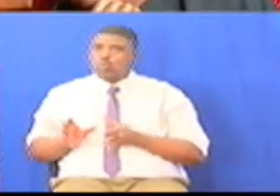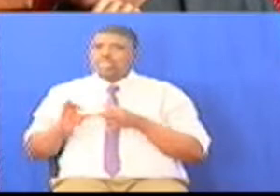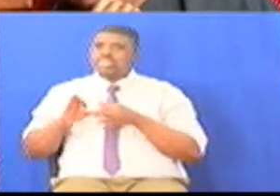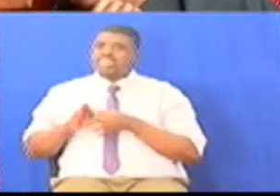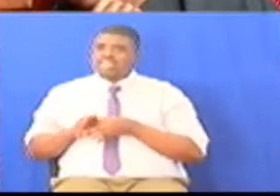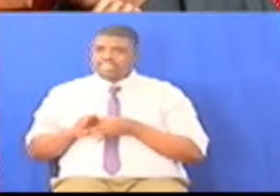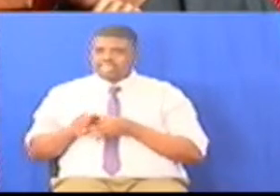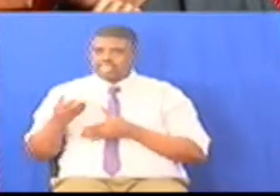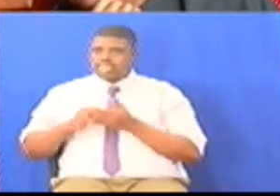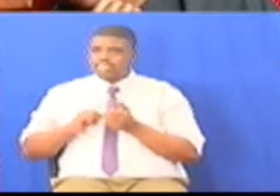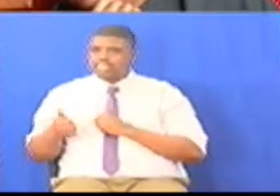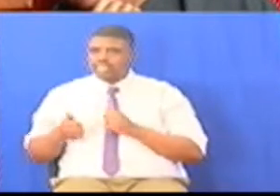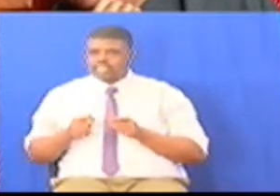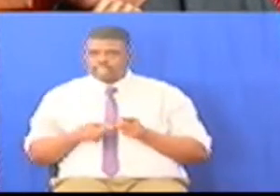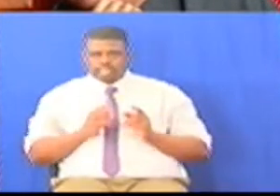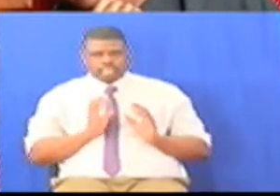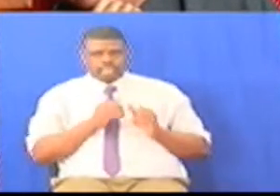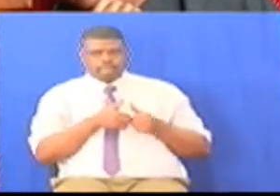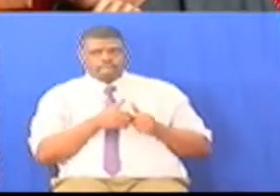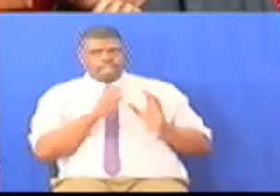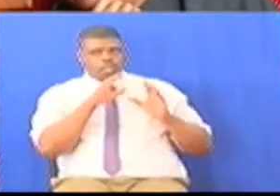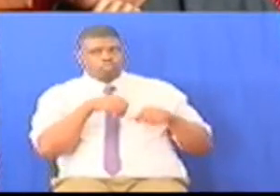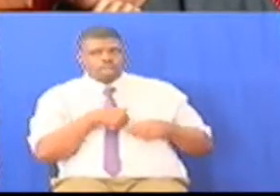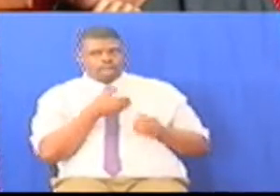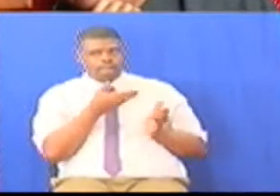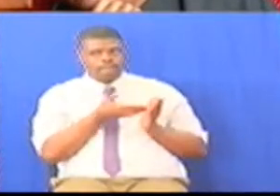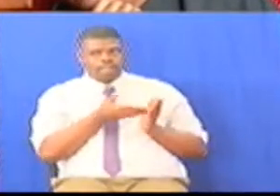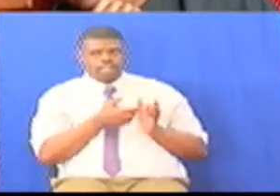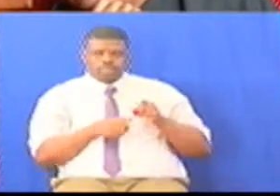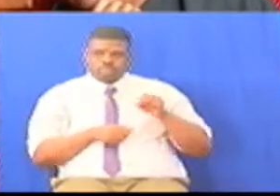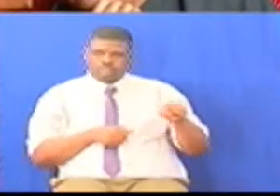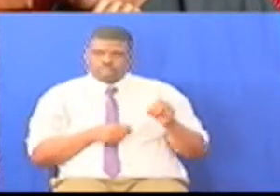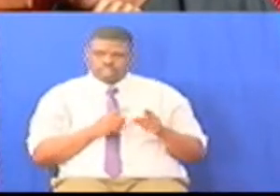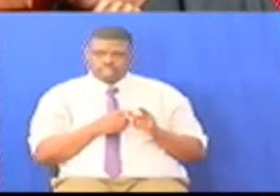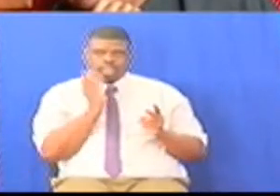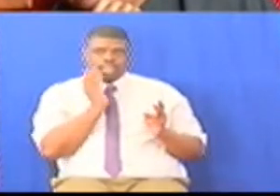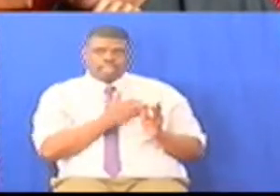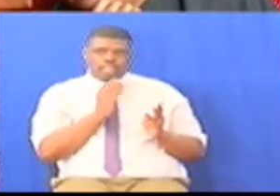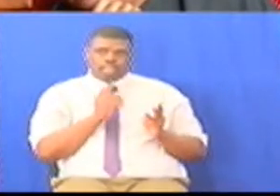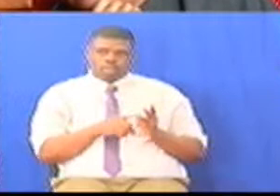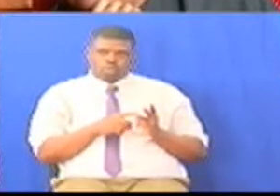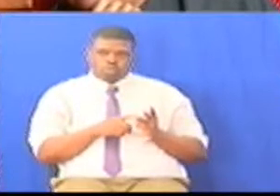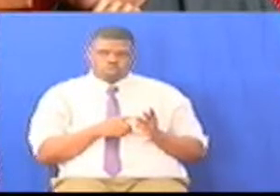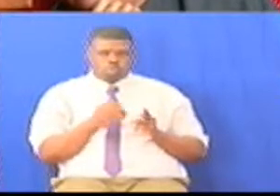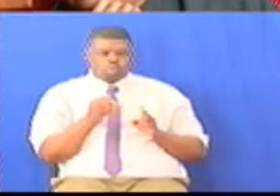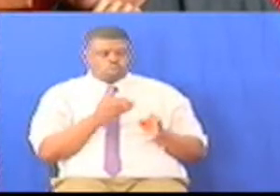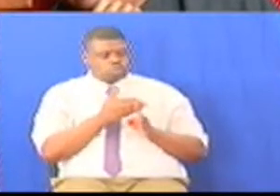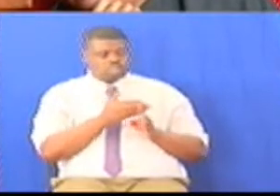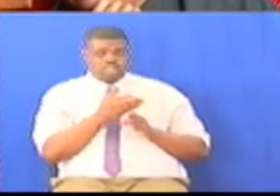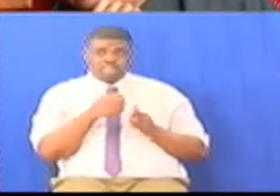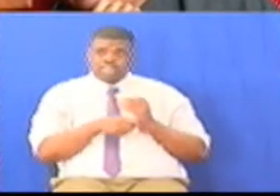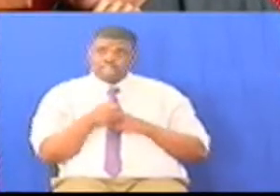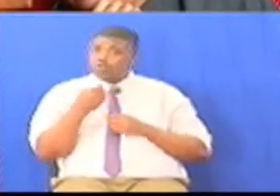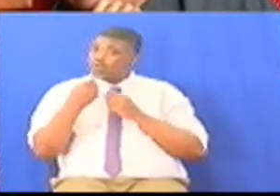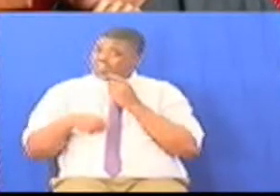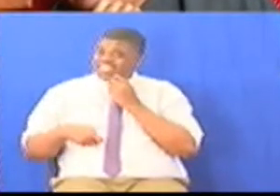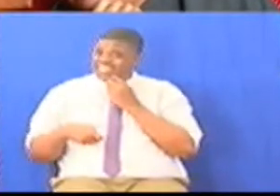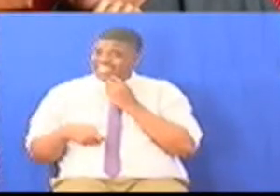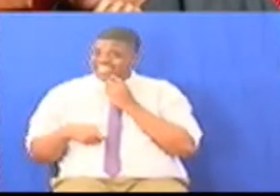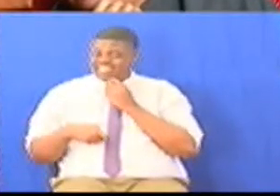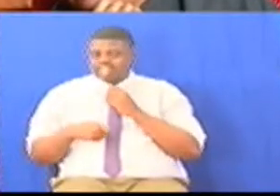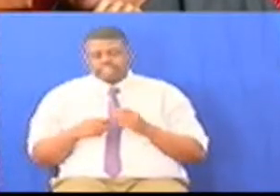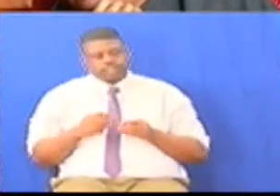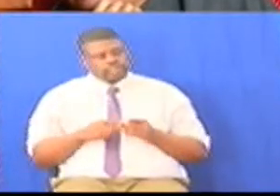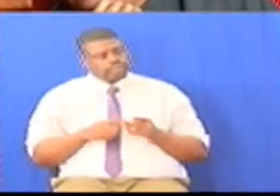uhuishaji wa leseni. Kamati inakubaliana na mapendekezo haya yenye lengo la kuwaleta wahusika katika wigo wa kodi yani tax